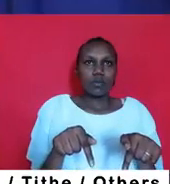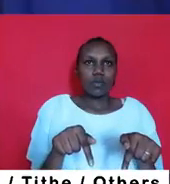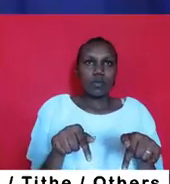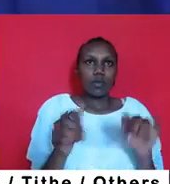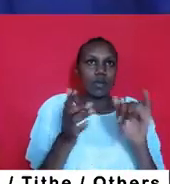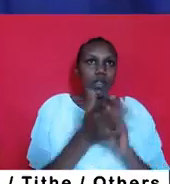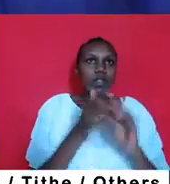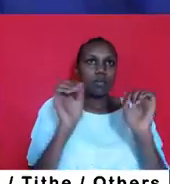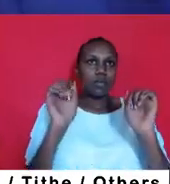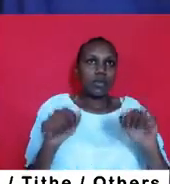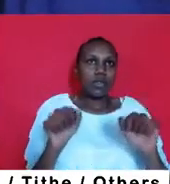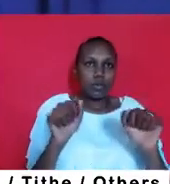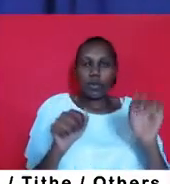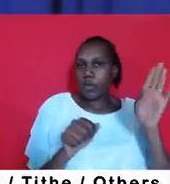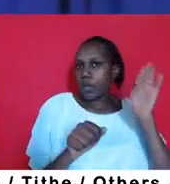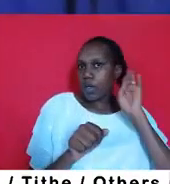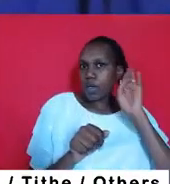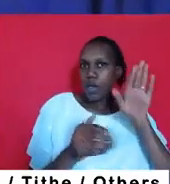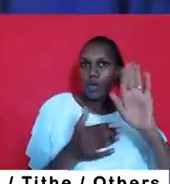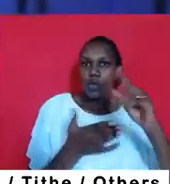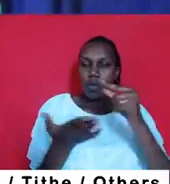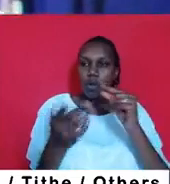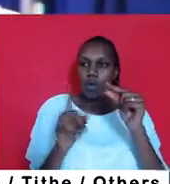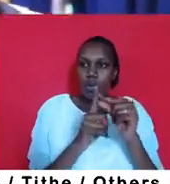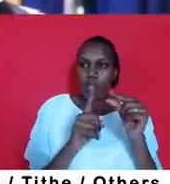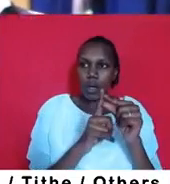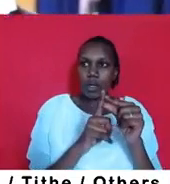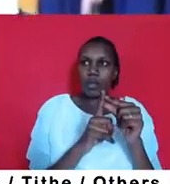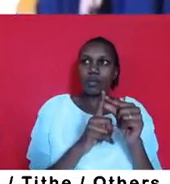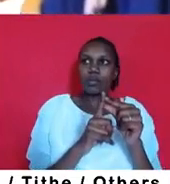ndio tuweze kusikia neno lako.